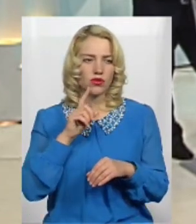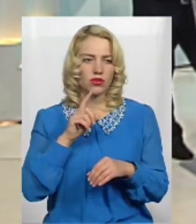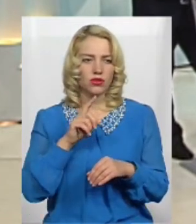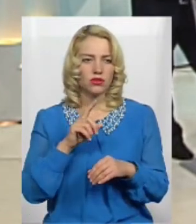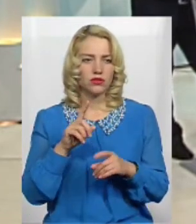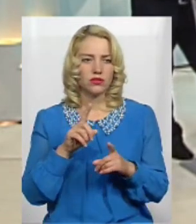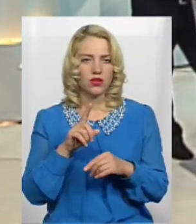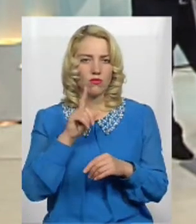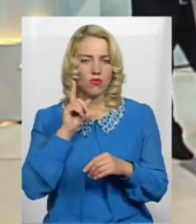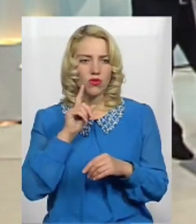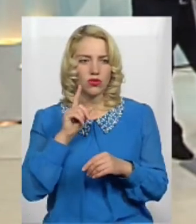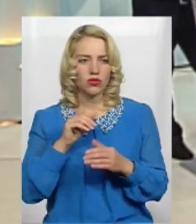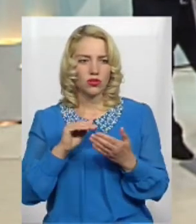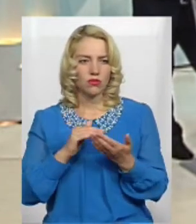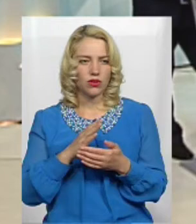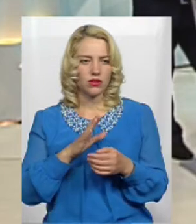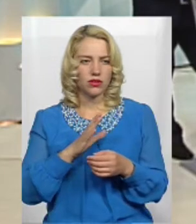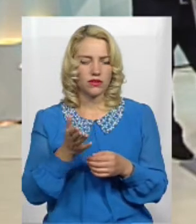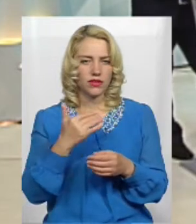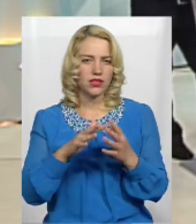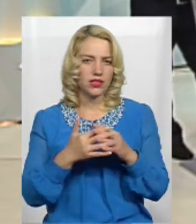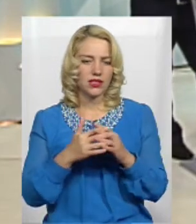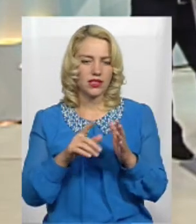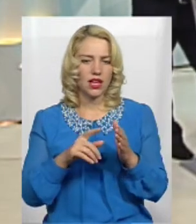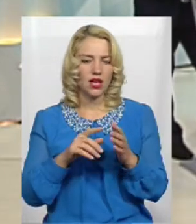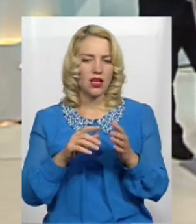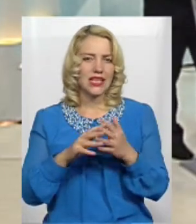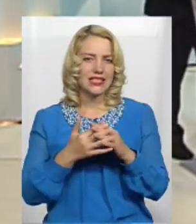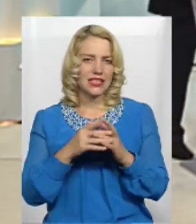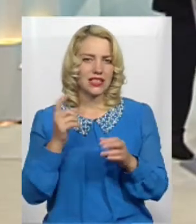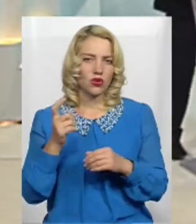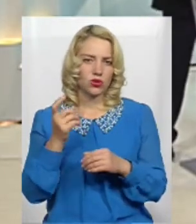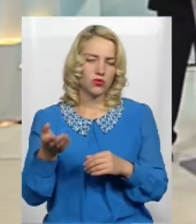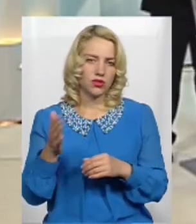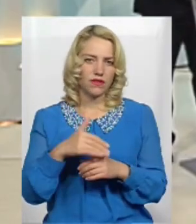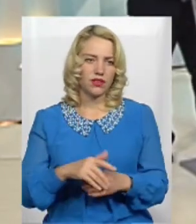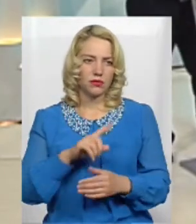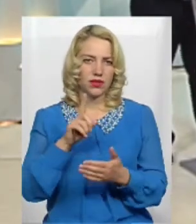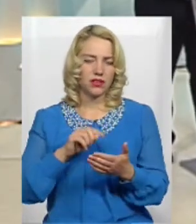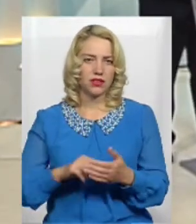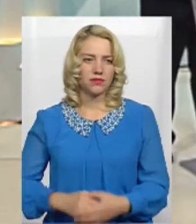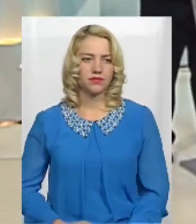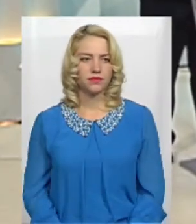господарство. Давайте, щойно була молодіжна політика, давайте сільське господарство. Давайте, сільське господарство.